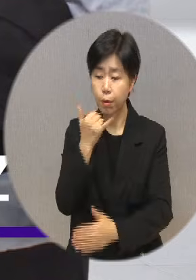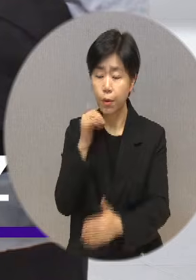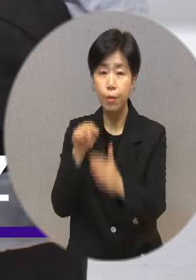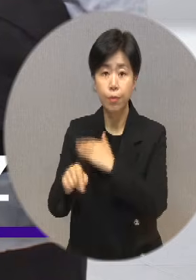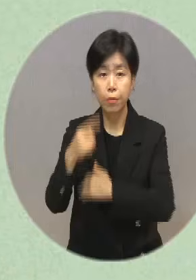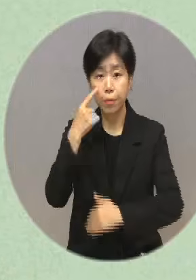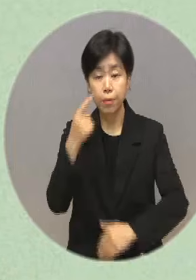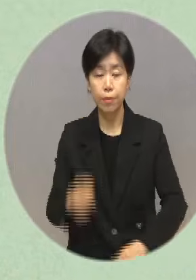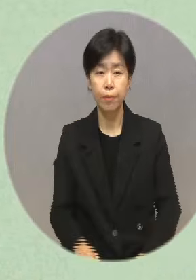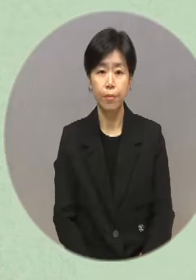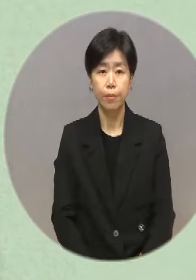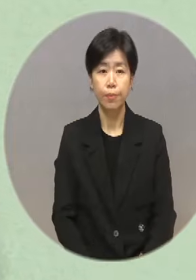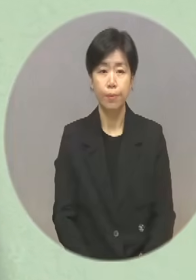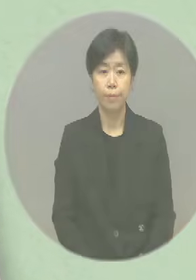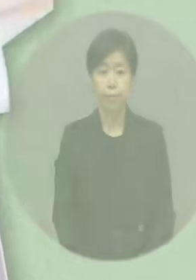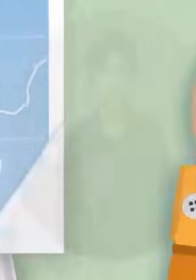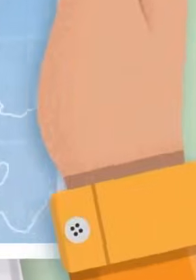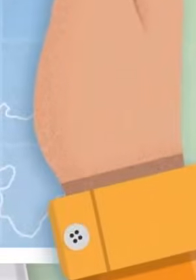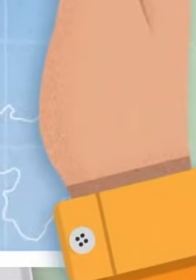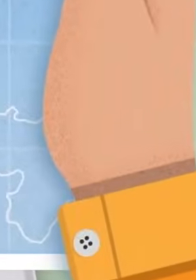다녀왔습니다.